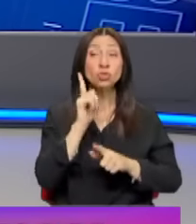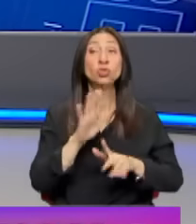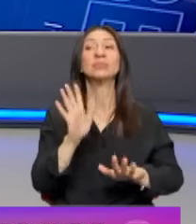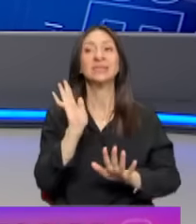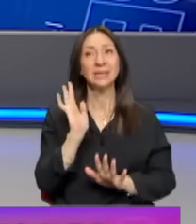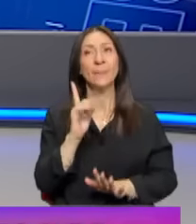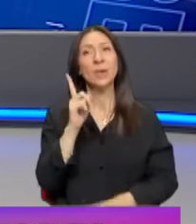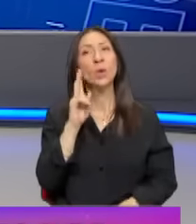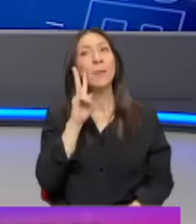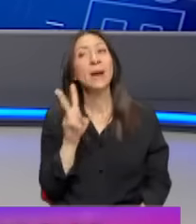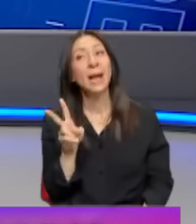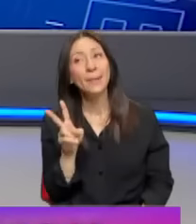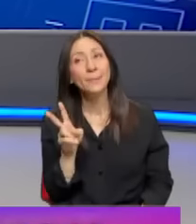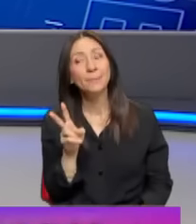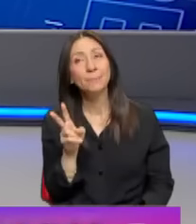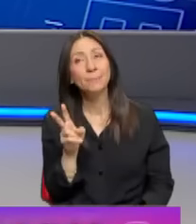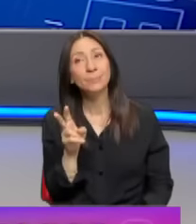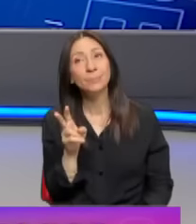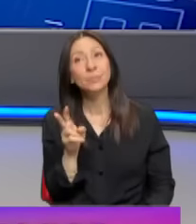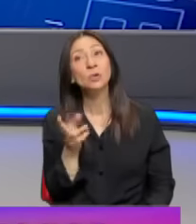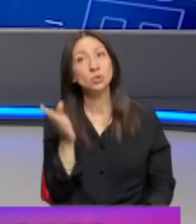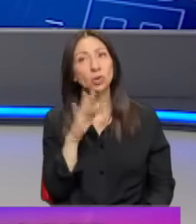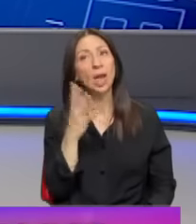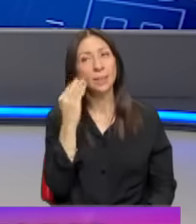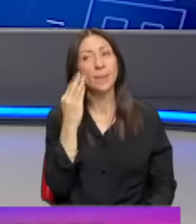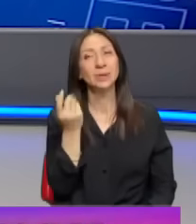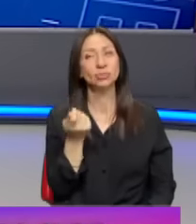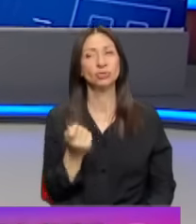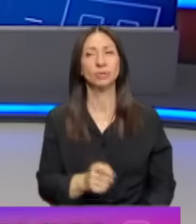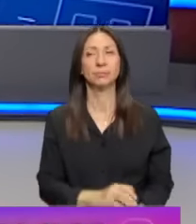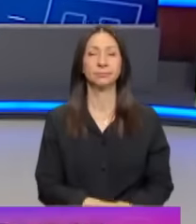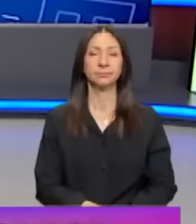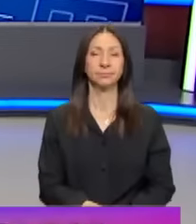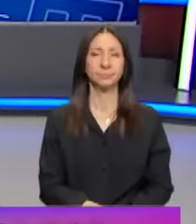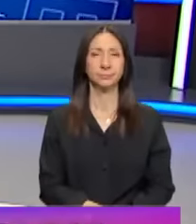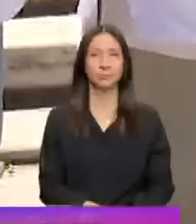duyulmasa da. Bir ona kulak verelim. Sonra anlamaya çalışalım.